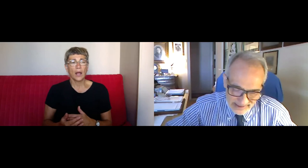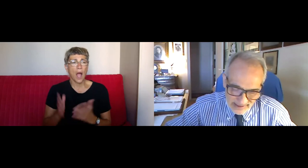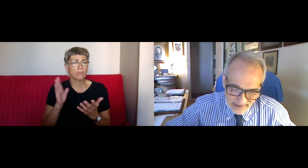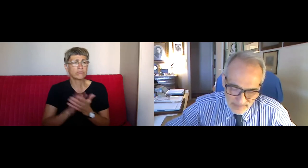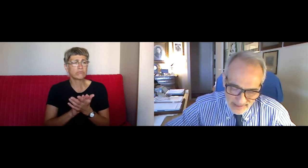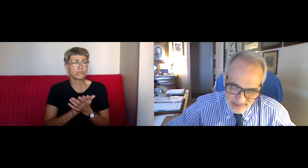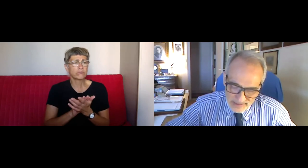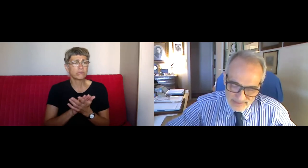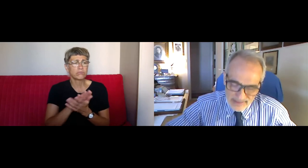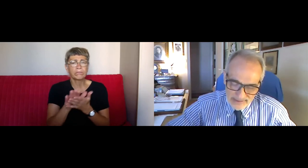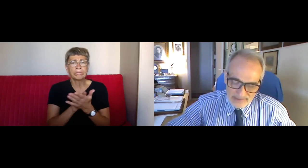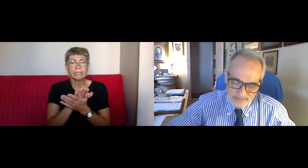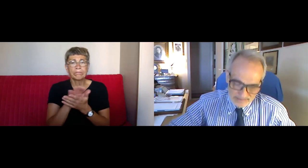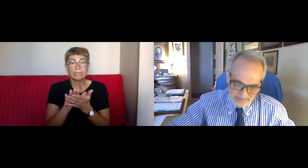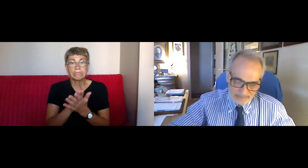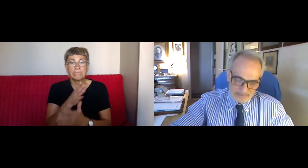Neves.